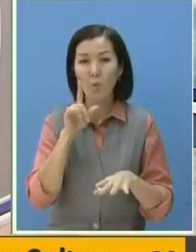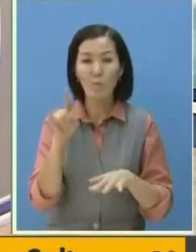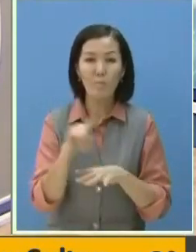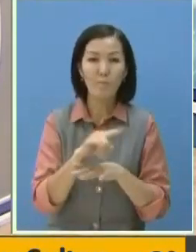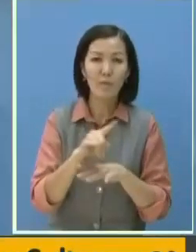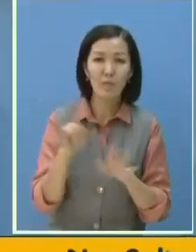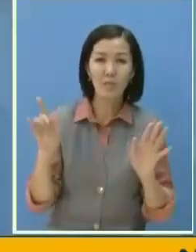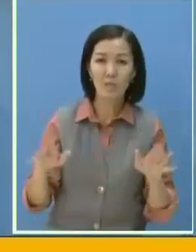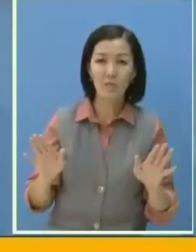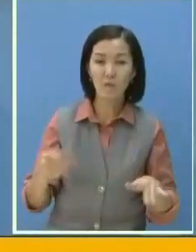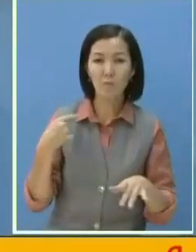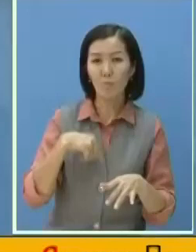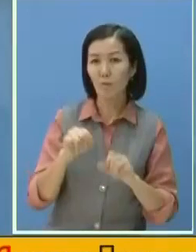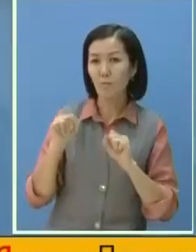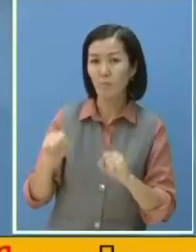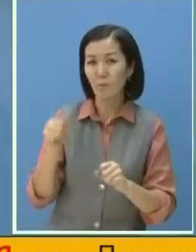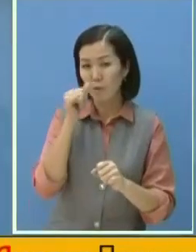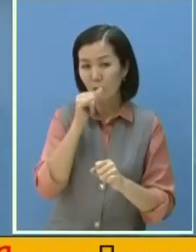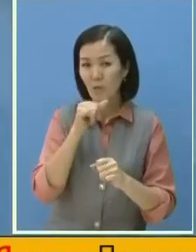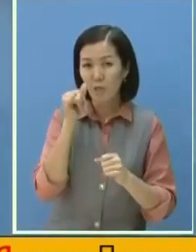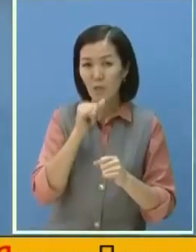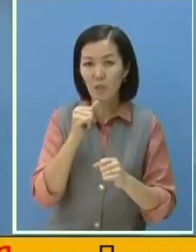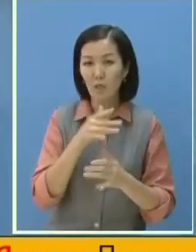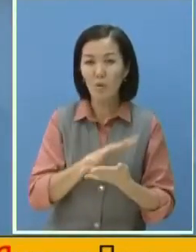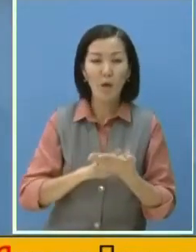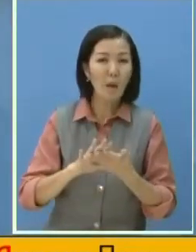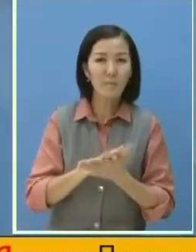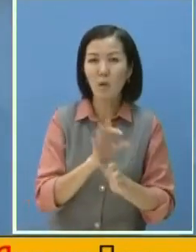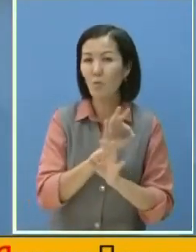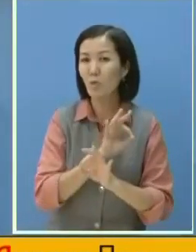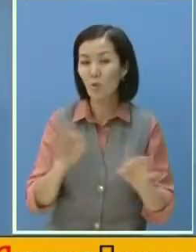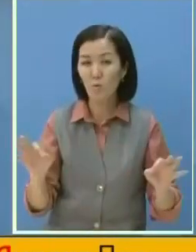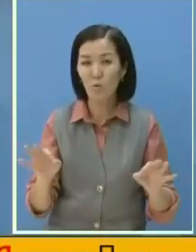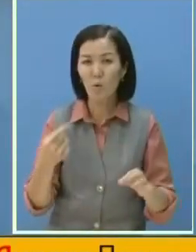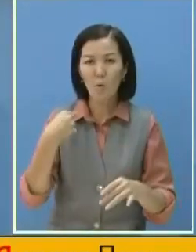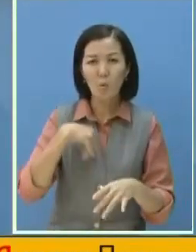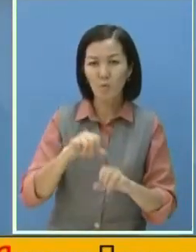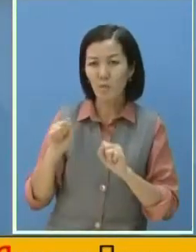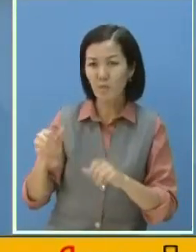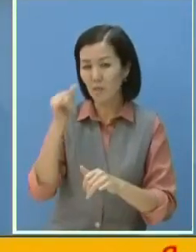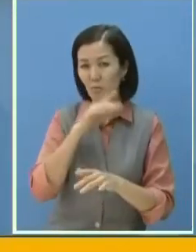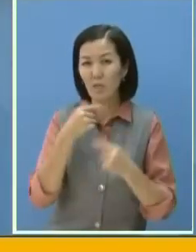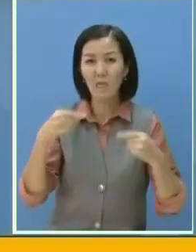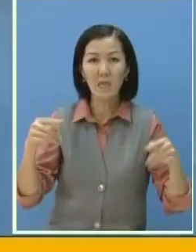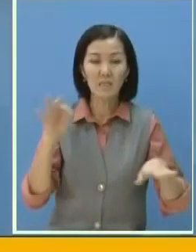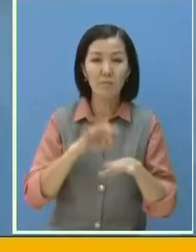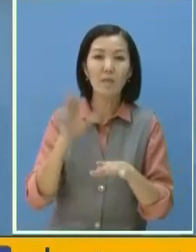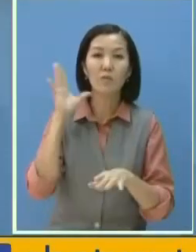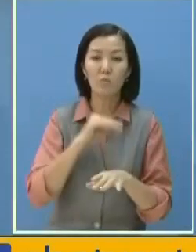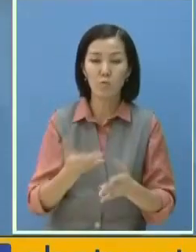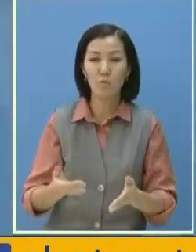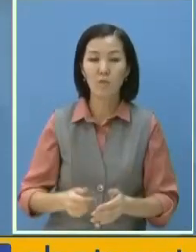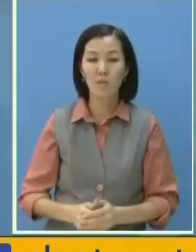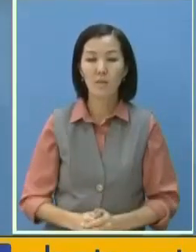Вот скажите, какие главные ошибки допускают люди, которые заболели коронавирусом, но при этом, может быть, они не знают, что